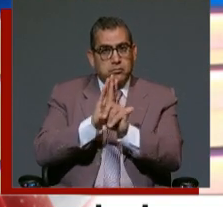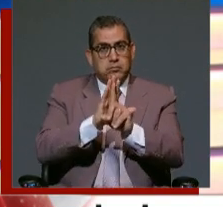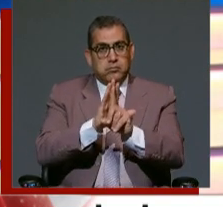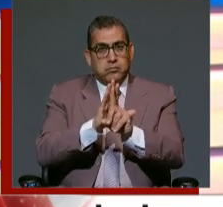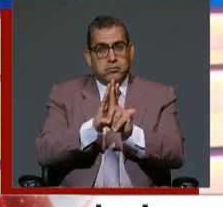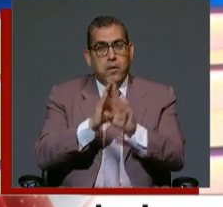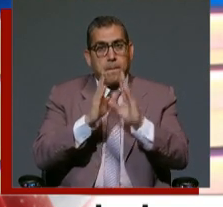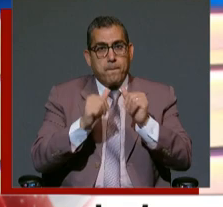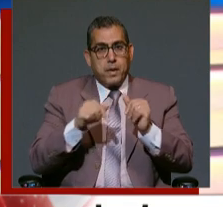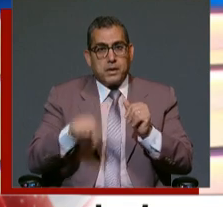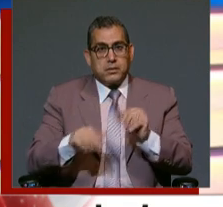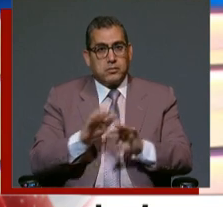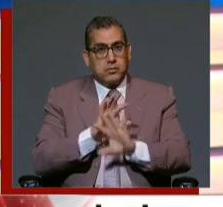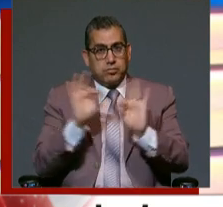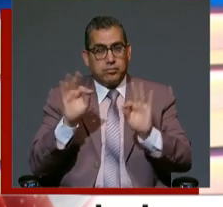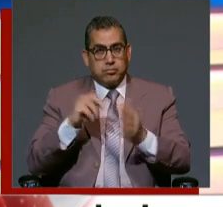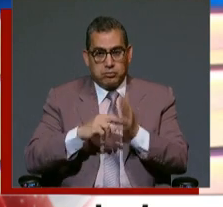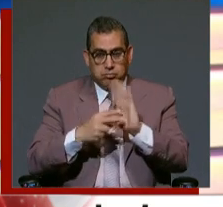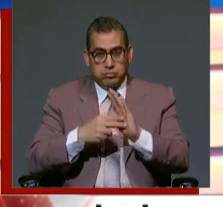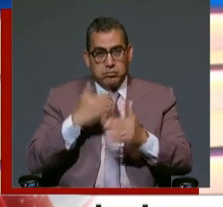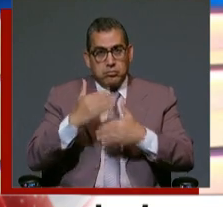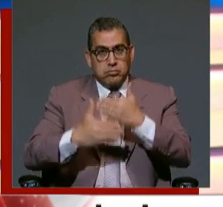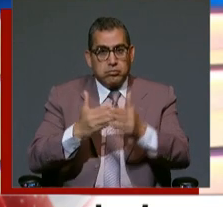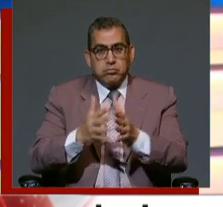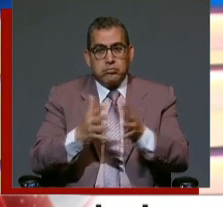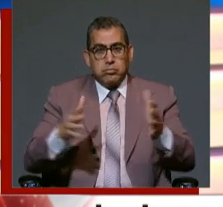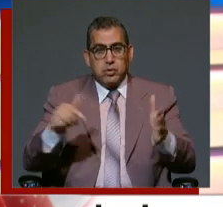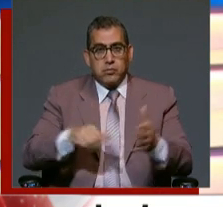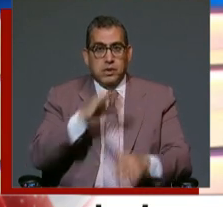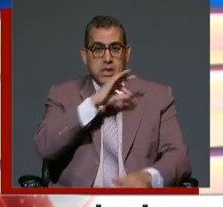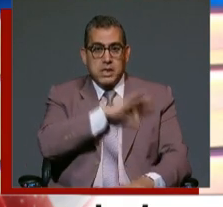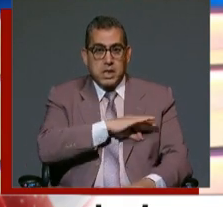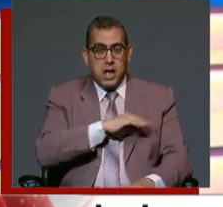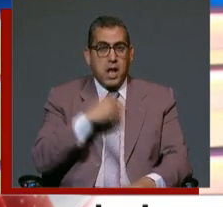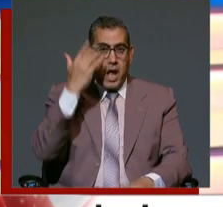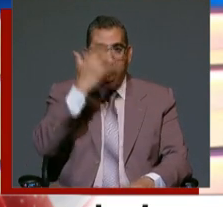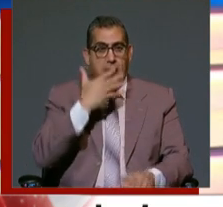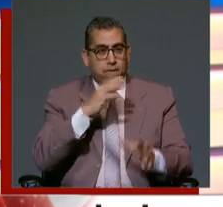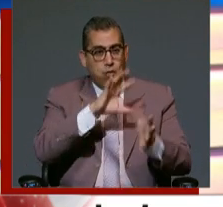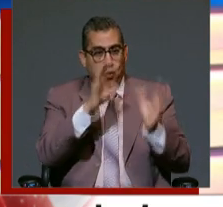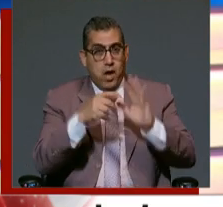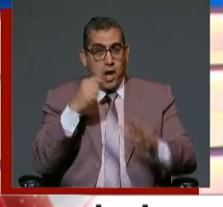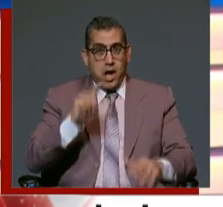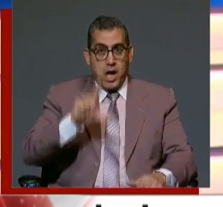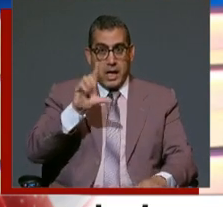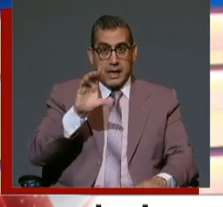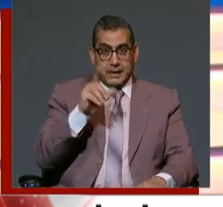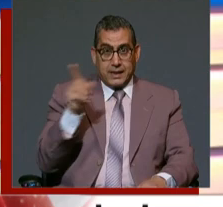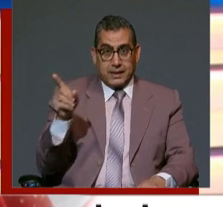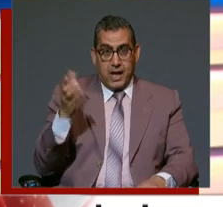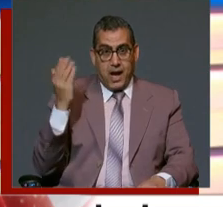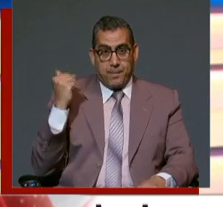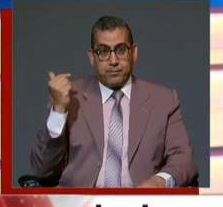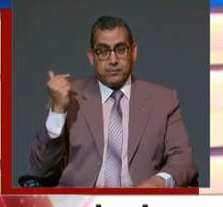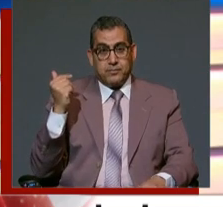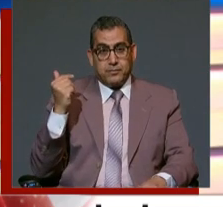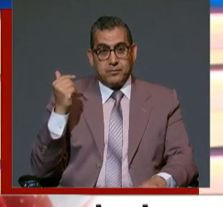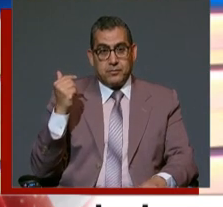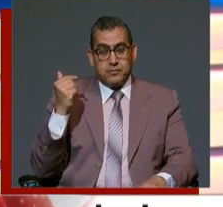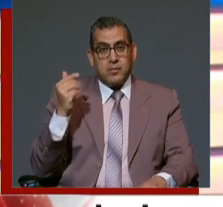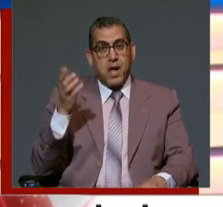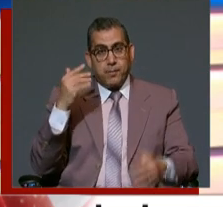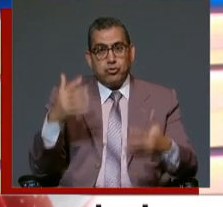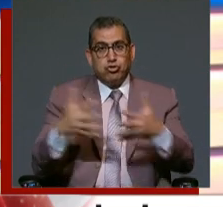مصري مضطرد ومتزايد لصالح القارة الإفريقية. الرئيس عبد الفتاح السيسي ربما شارك